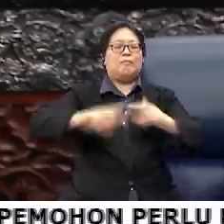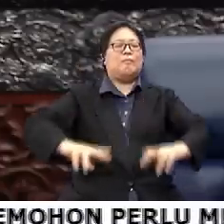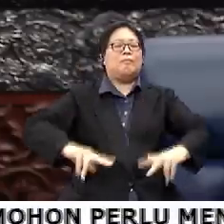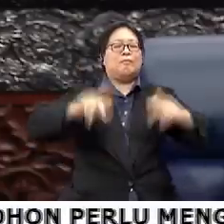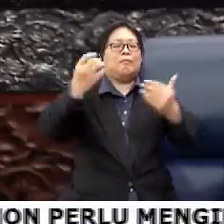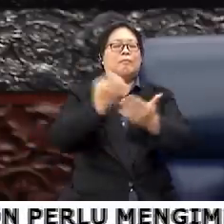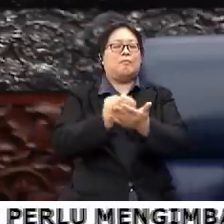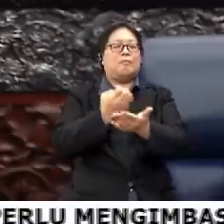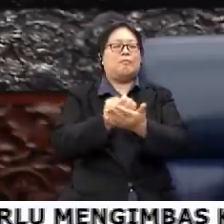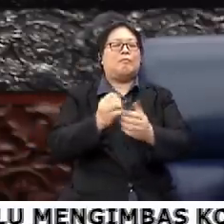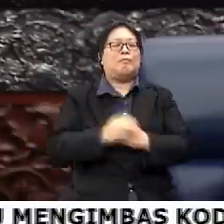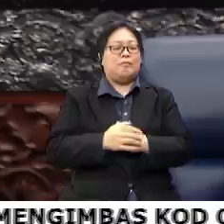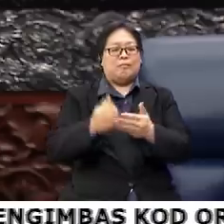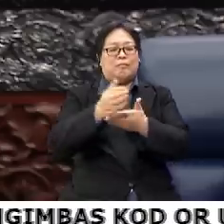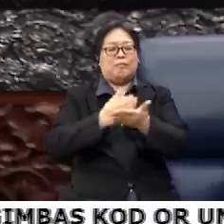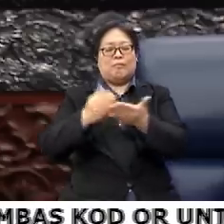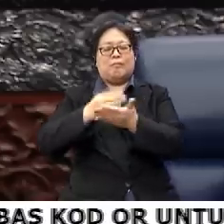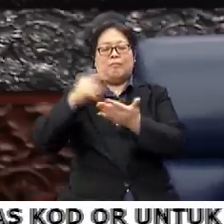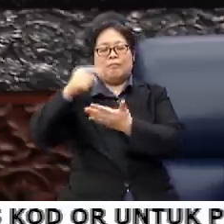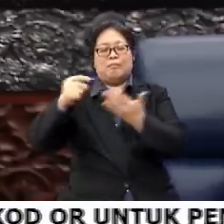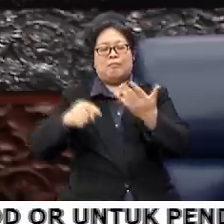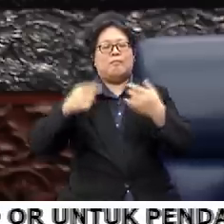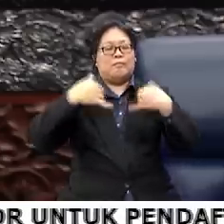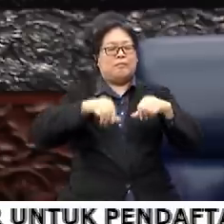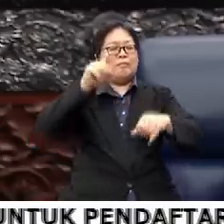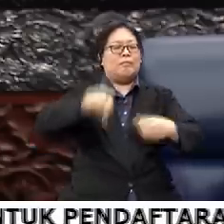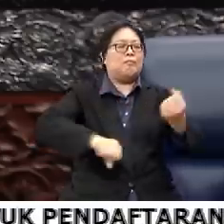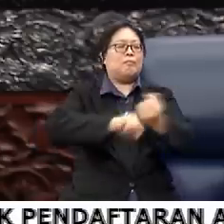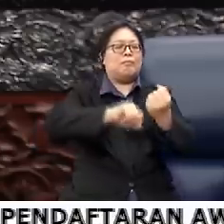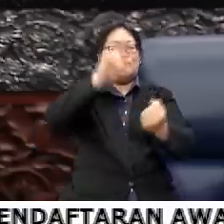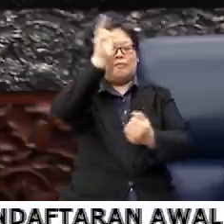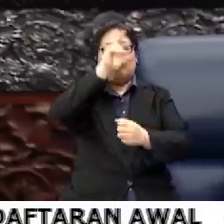negara, sektor-sektor ini masih memerlukan sokongan kerajaan.